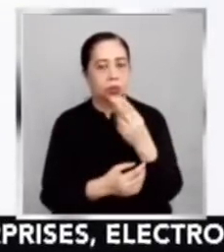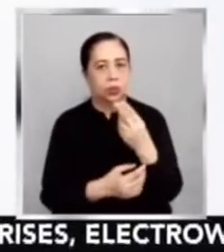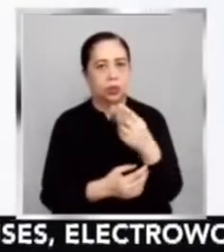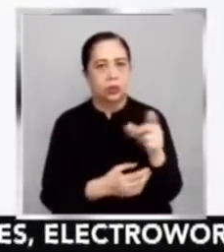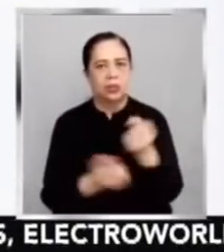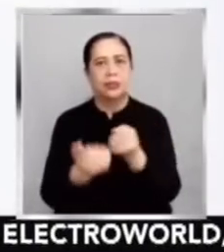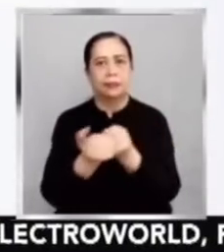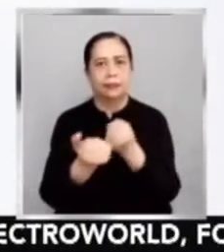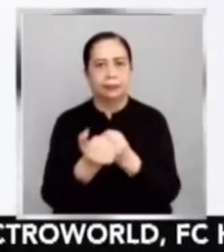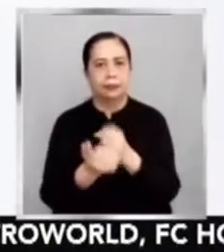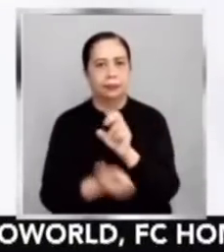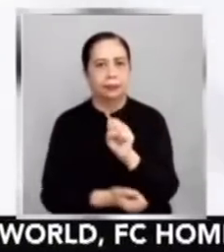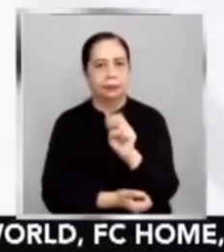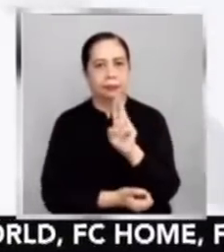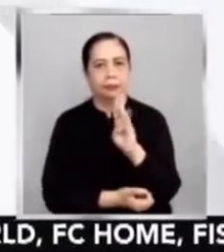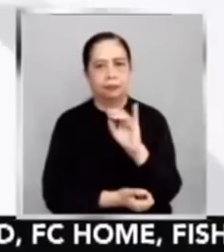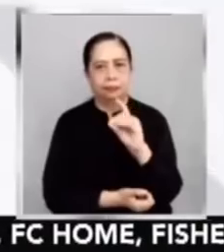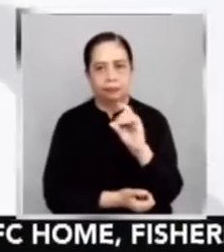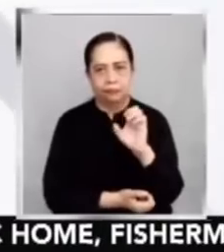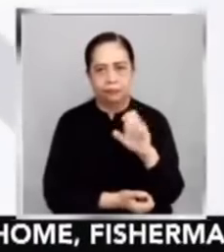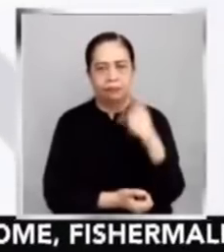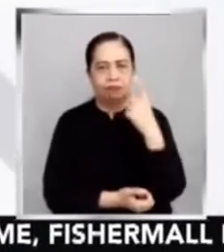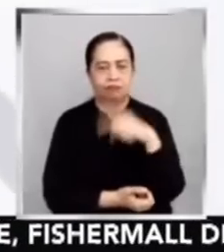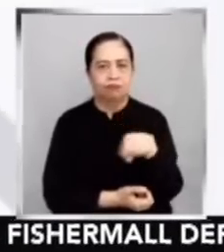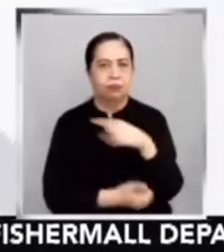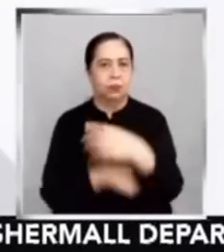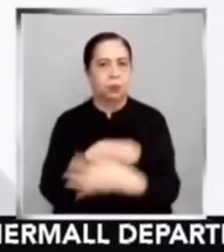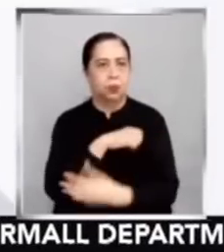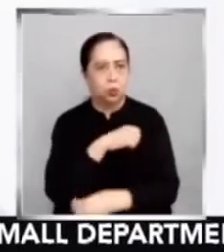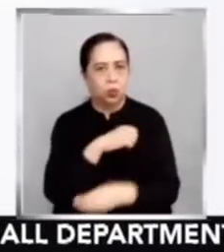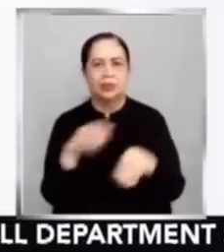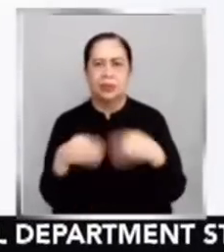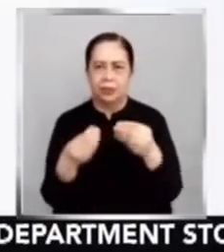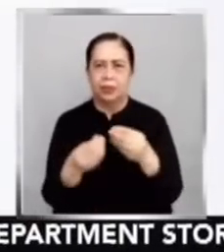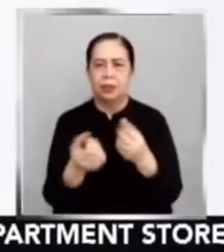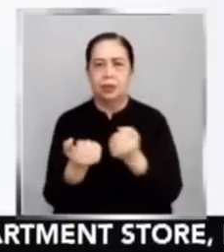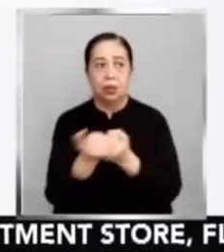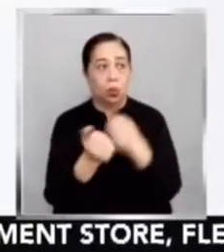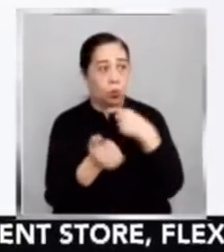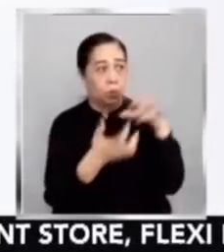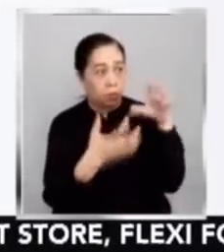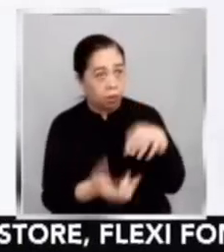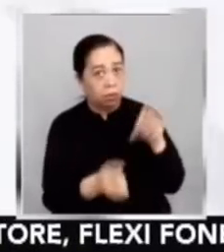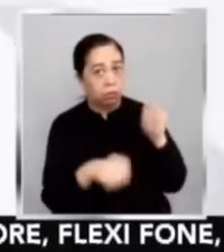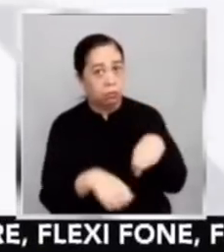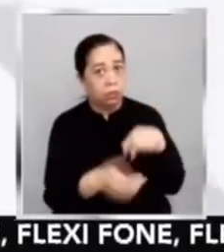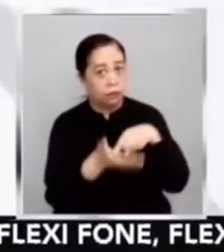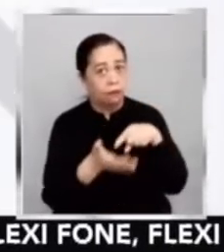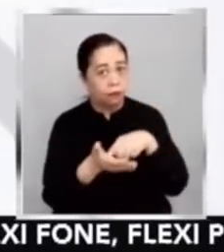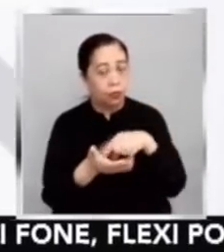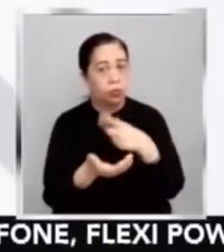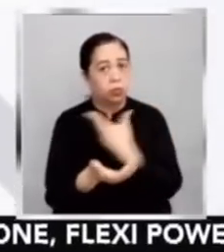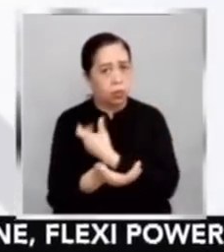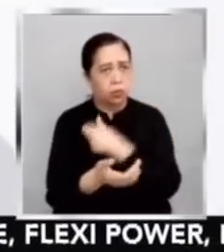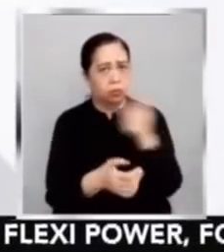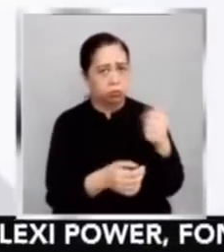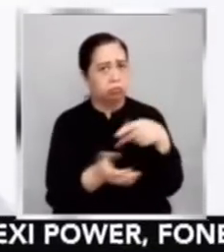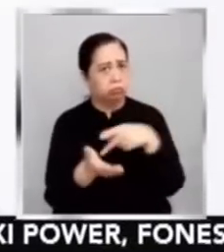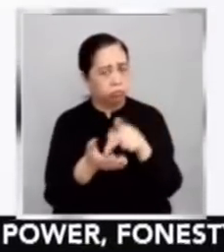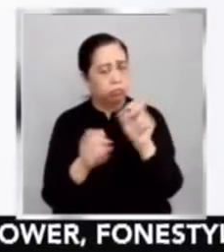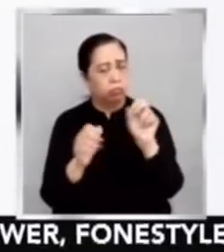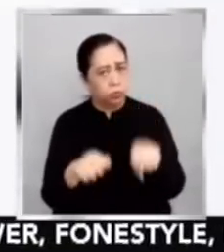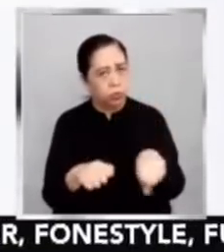lamang itong bakuna para sa mga mahihirap. Doon naman who can afford these vaccines, eh dapat ang mga